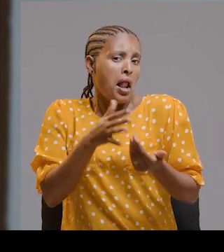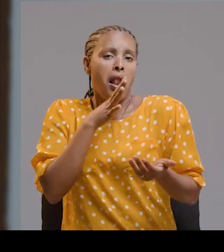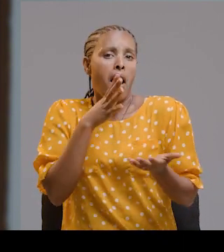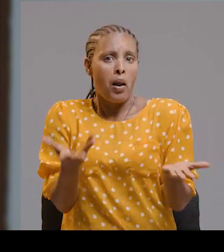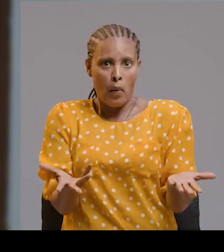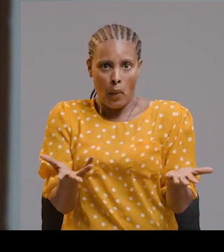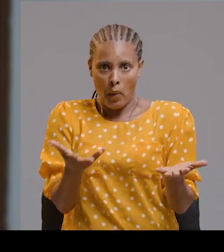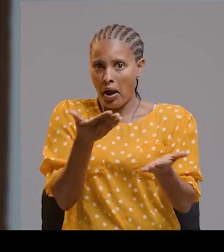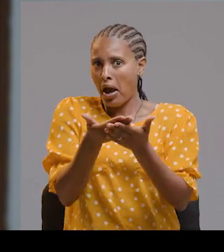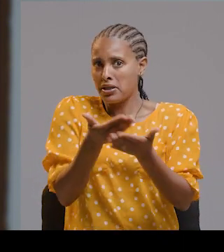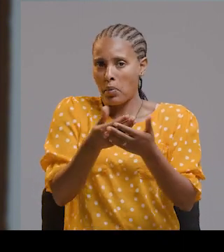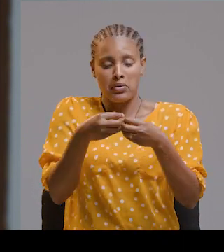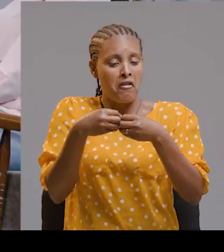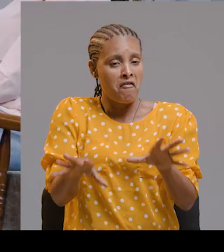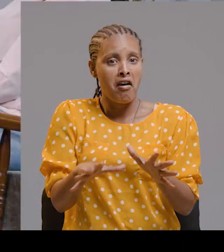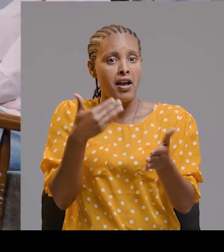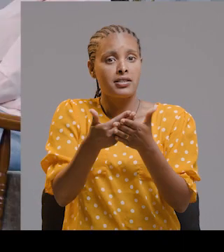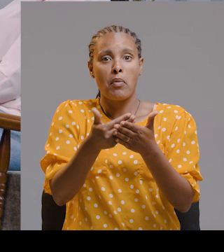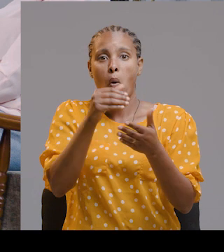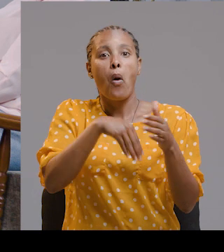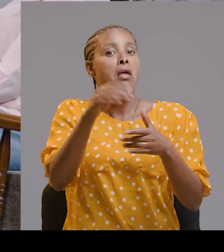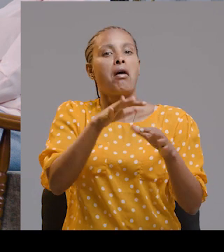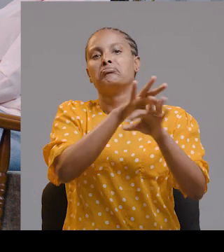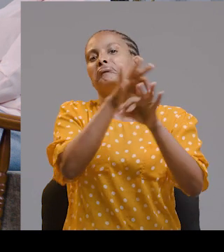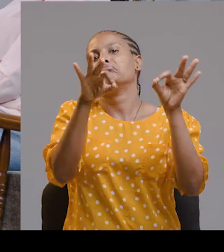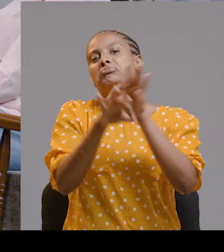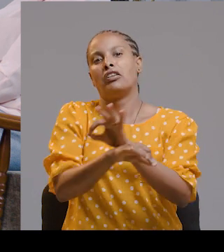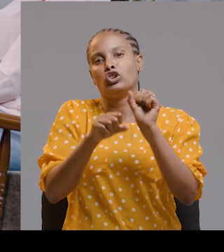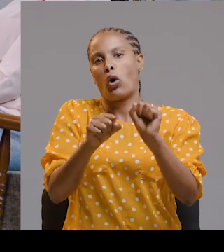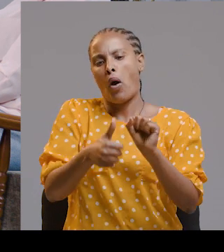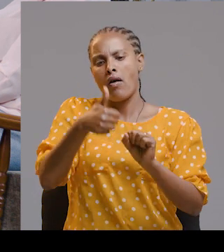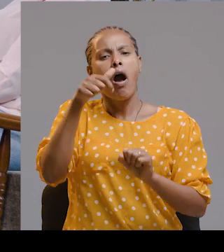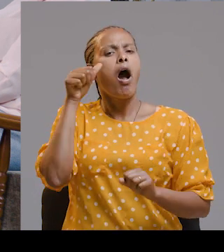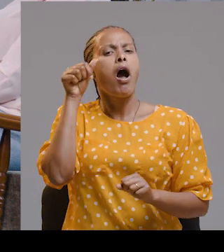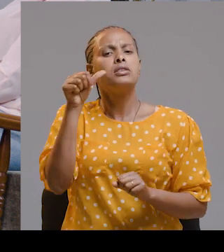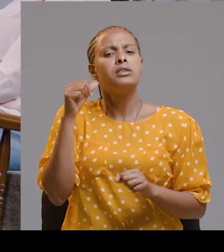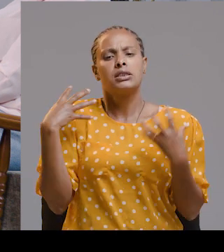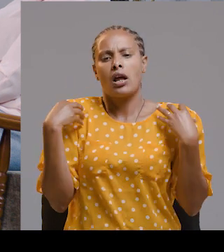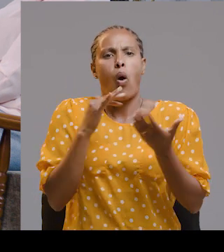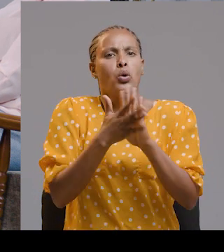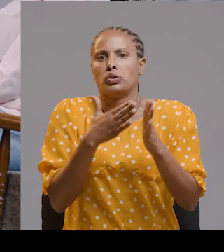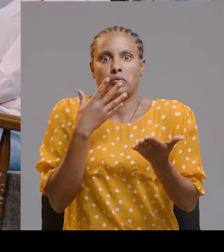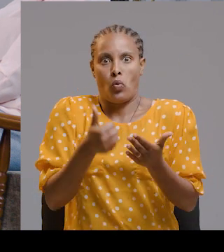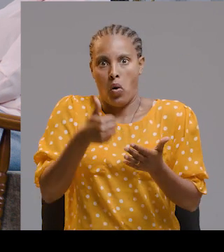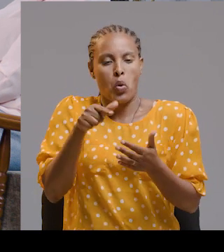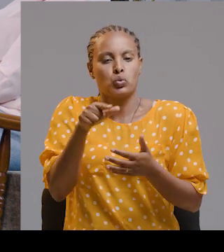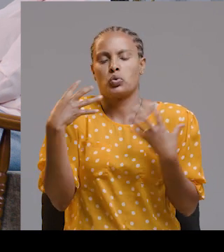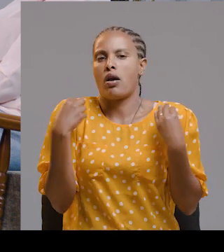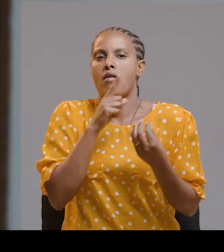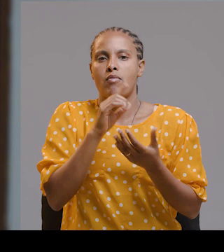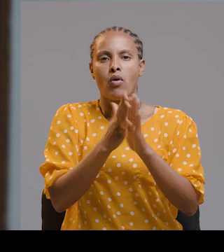አይደለም ይሄ ቢወጣ ገንዘብ ቢወጣ ገንዘብ ይተካል ይሄ ነገር የሚስተካከል ነው ዋናው አንቺ ደህና ነሽ እንጂ እንደዚህ አይነት ነገሮች ናቸው